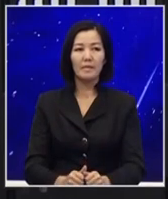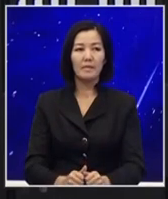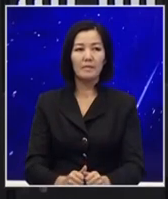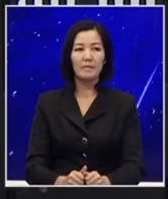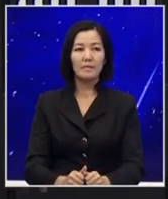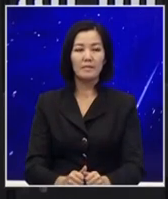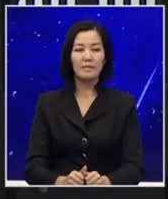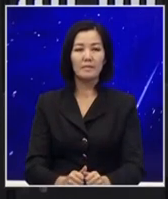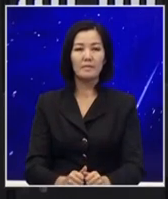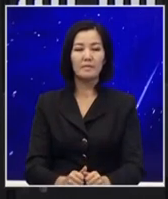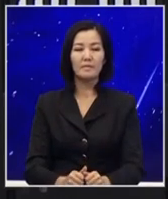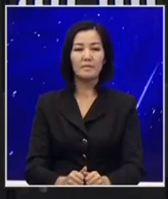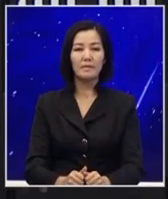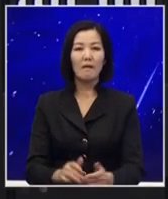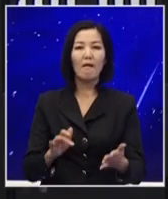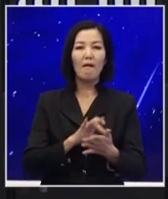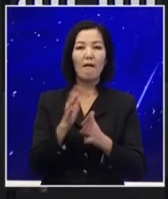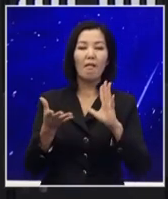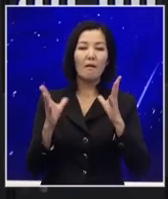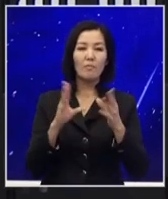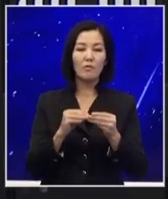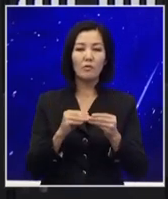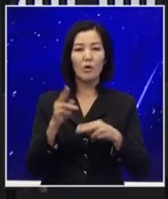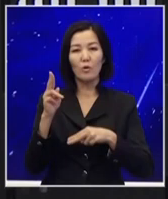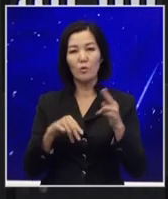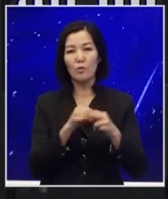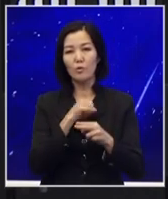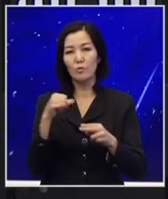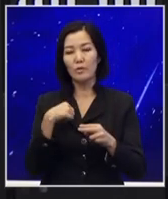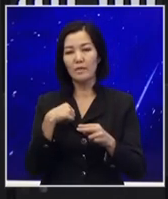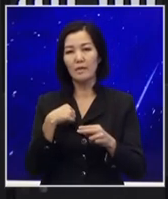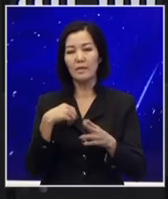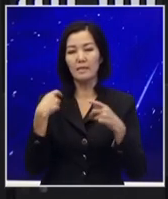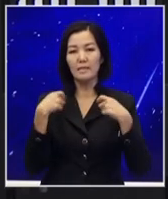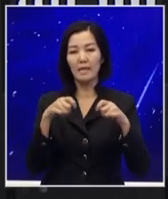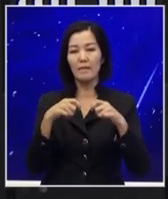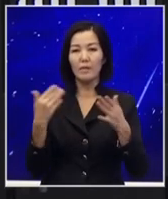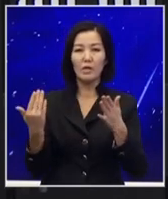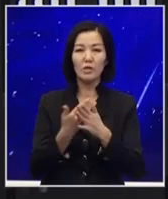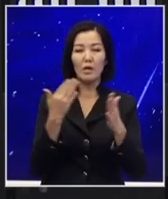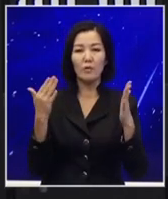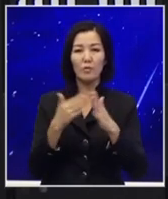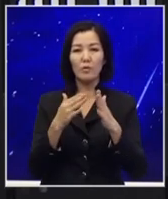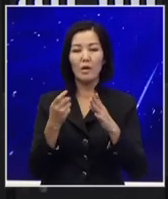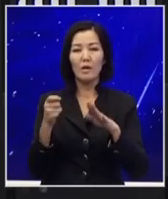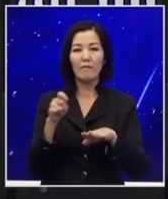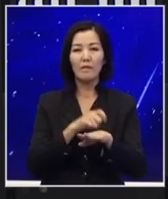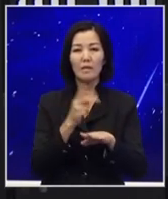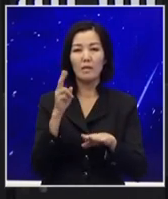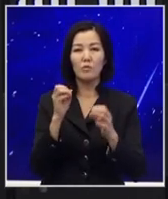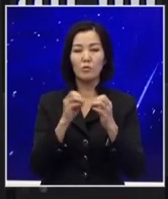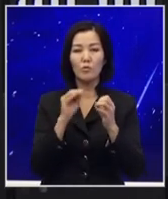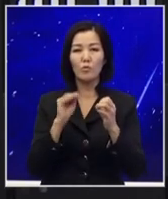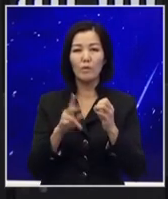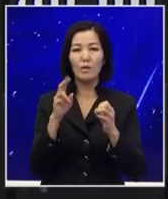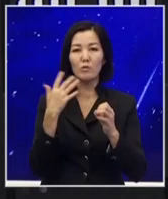года 1 квадратный метр. Қала бойынша жеке компаниялар салып жатқан алғашқы сатылымдағы жаңа үйлерді шаршы метрінің бағасы 210 мың мен